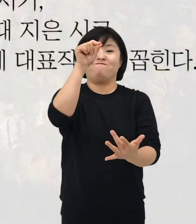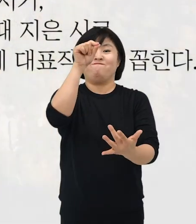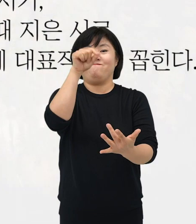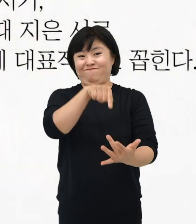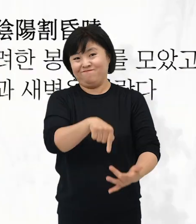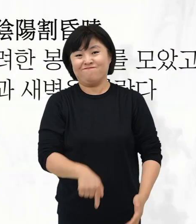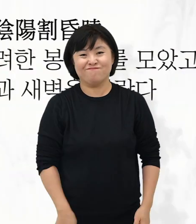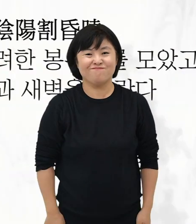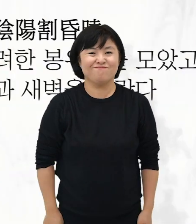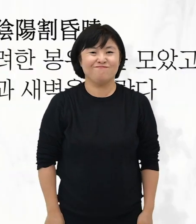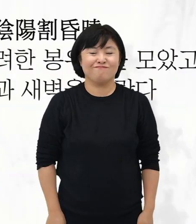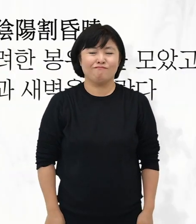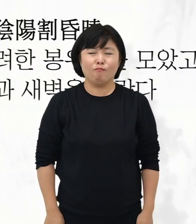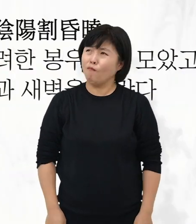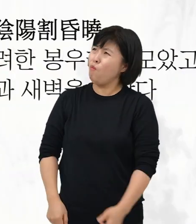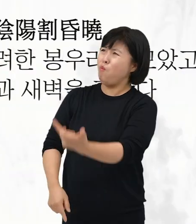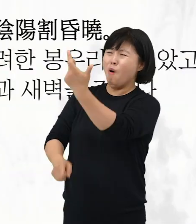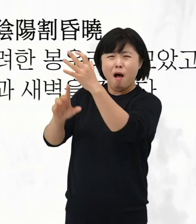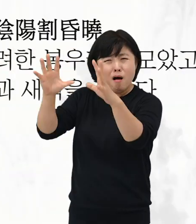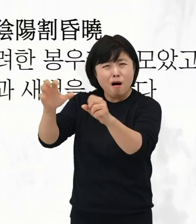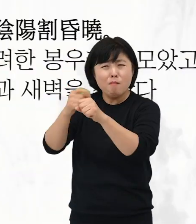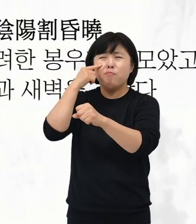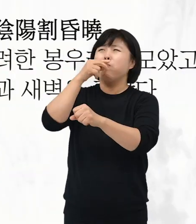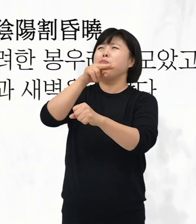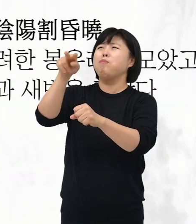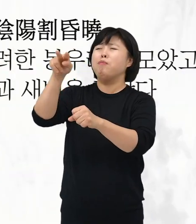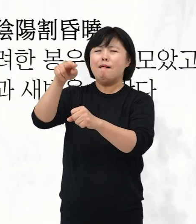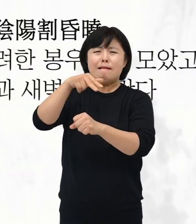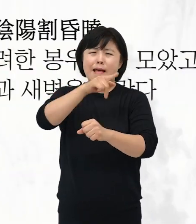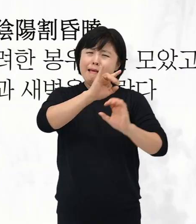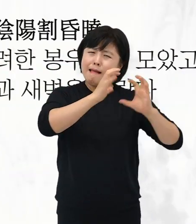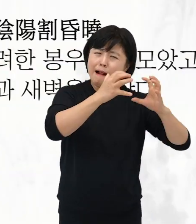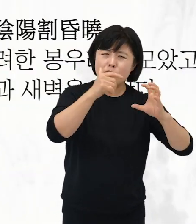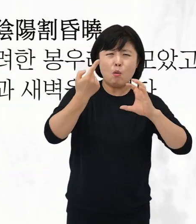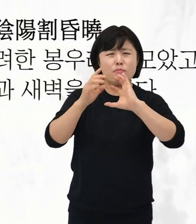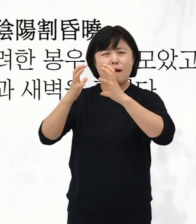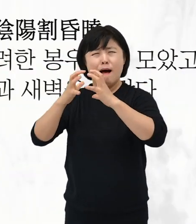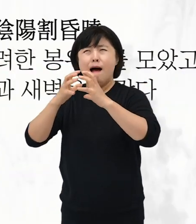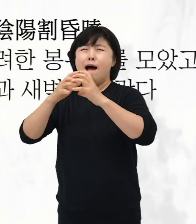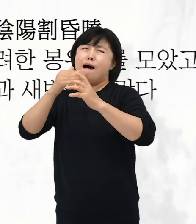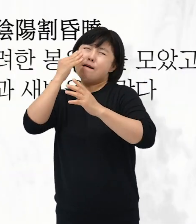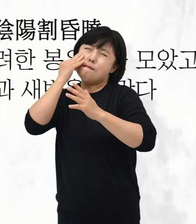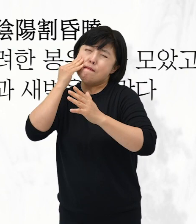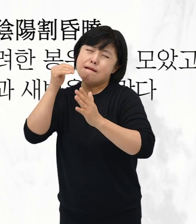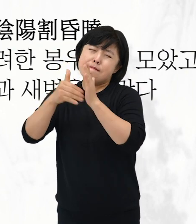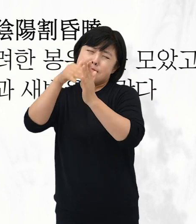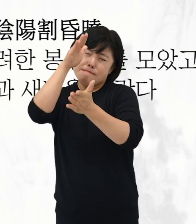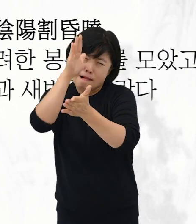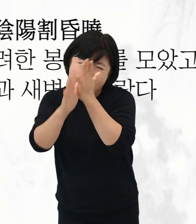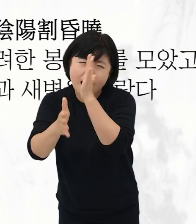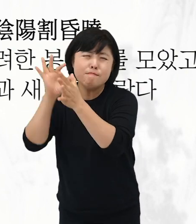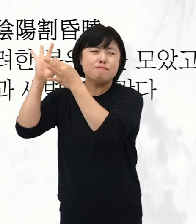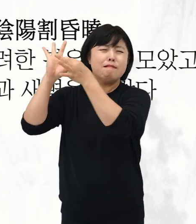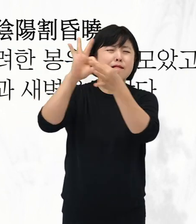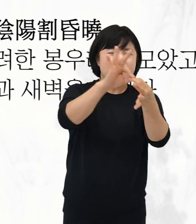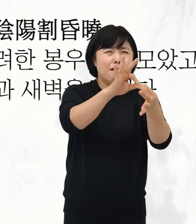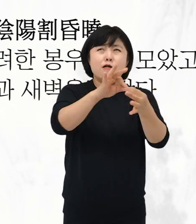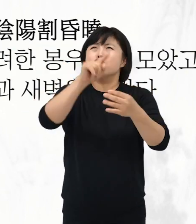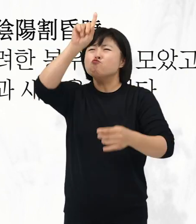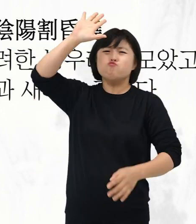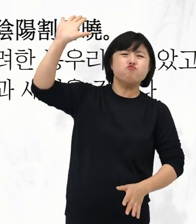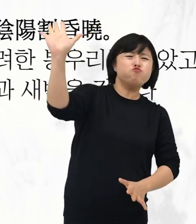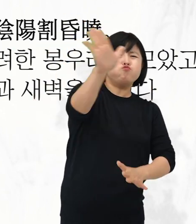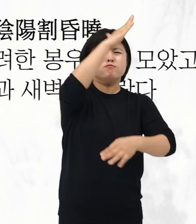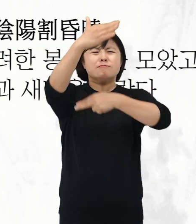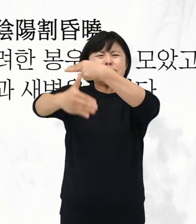꼽힌다. 태산은 대저 어떠한가? 재와 노에 걸쳐 푸름이 끝이 없구나. 조물주는